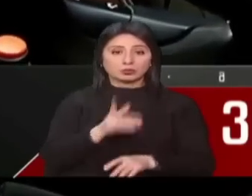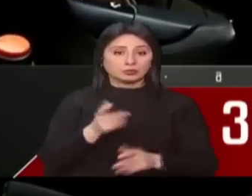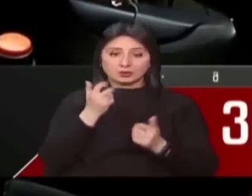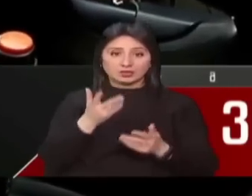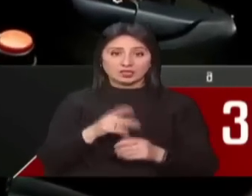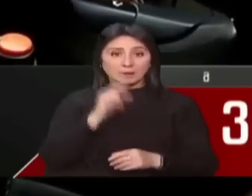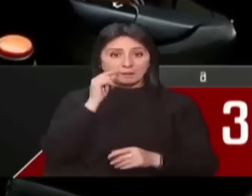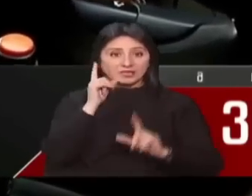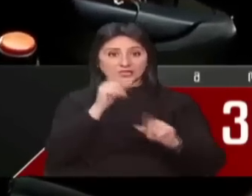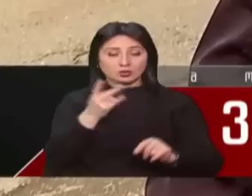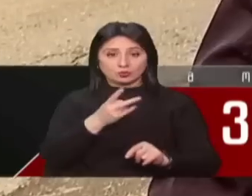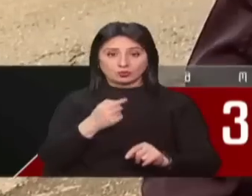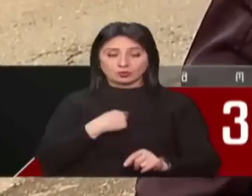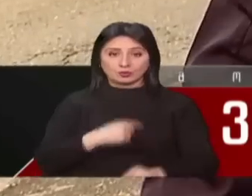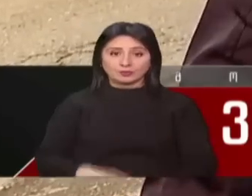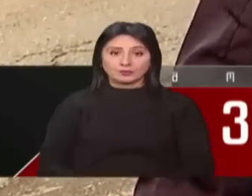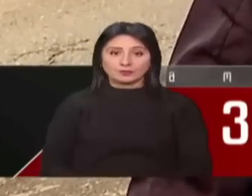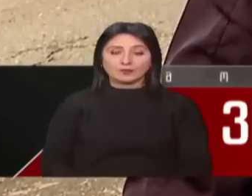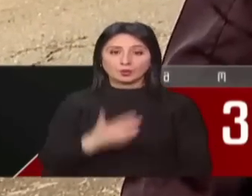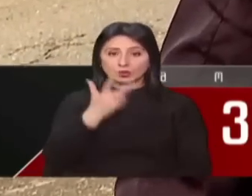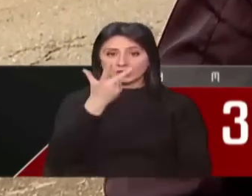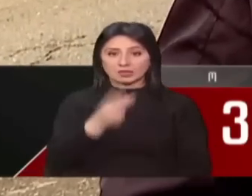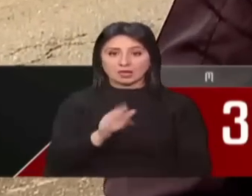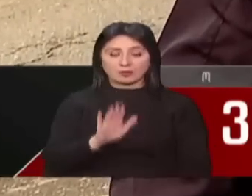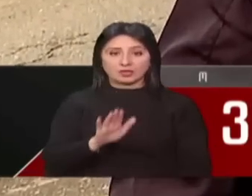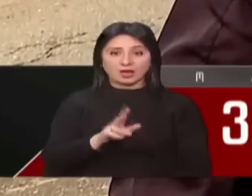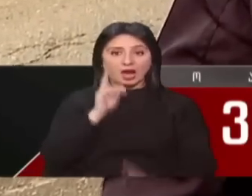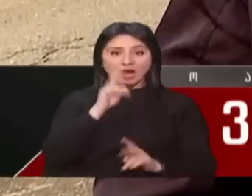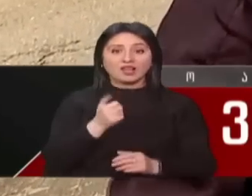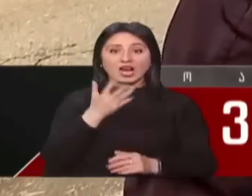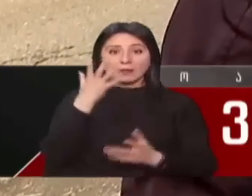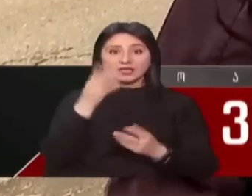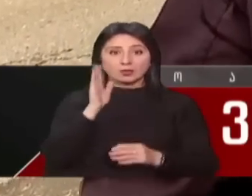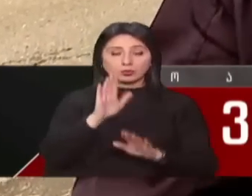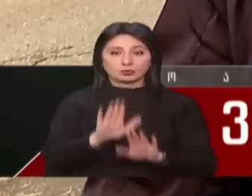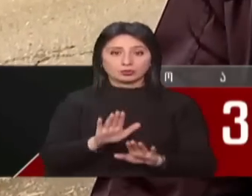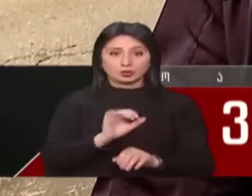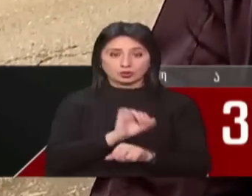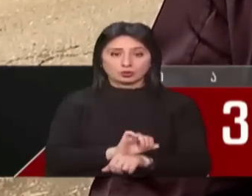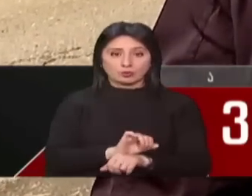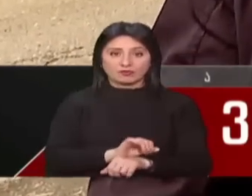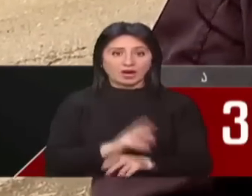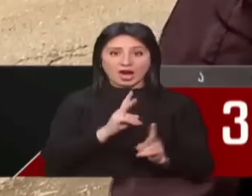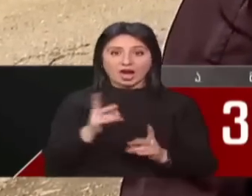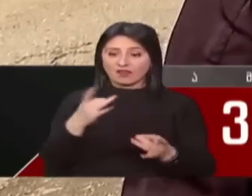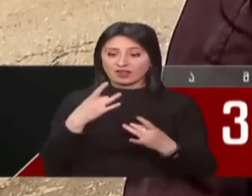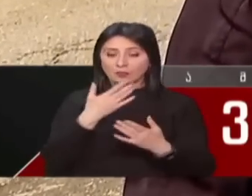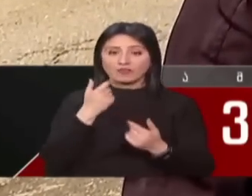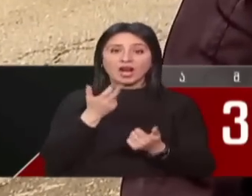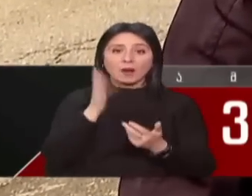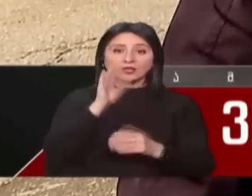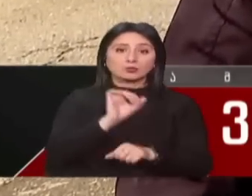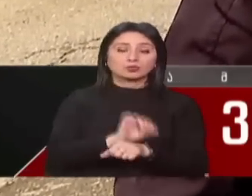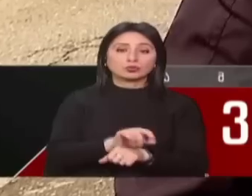ყოფნა. მინსკში მივდივართ. უკვე 3 დღეა აქ ვართ, არ ვიცი რამდენი დღე მოგვიწევს გაჩერება. არავინ გვეუბნება რამდენ